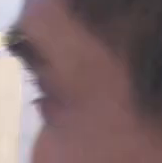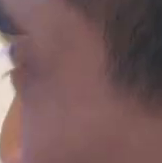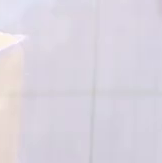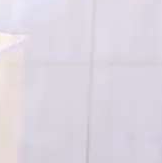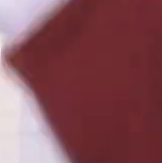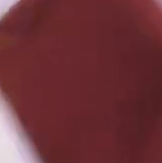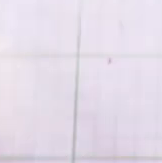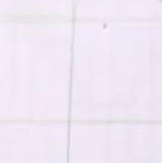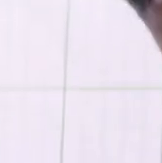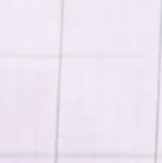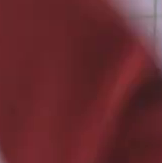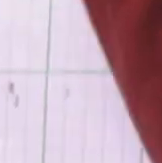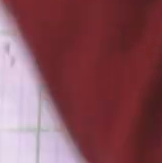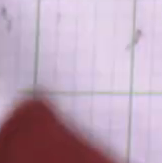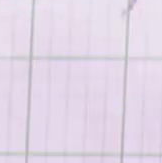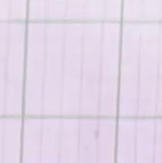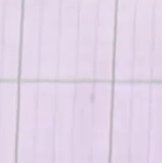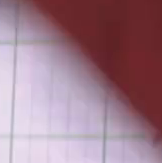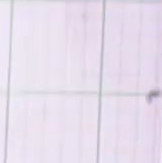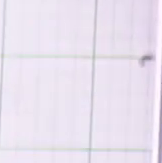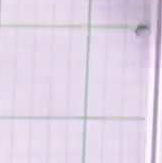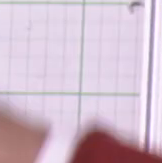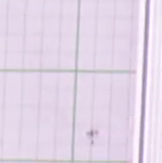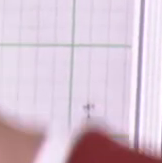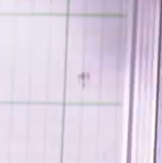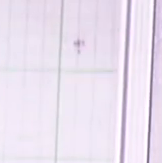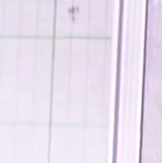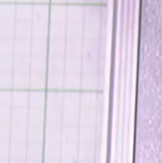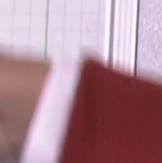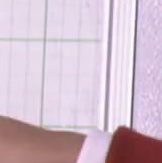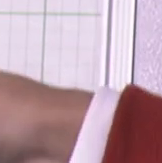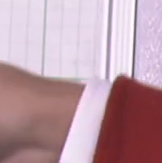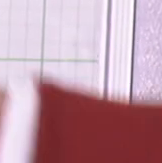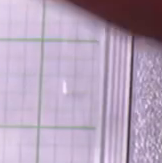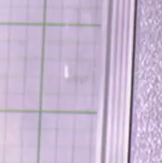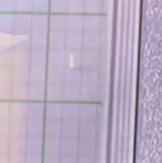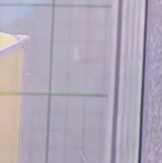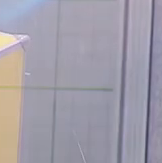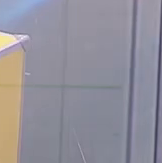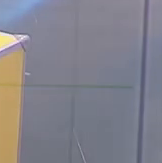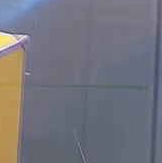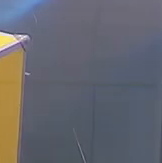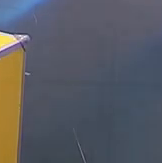Rabu, Kamis, Jumaat, Sabtu dan Ahad.